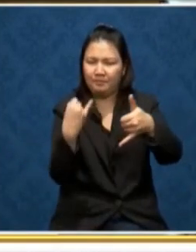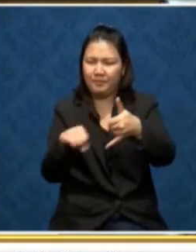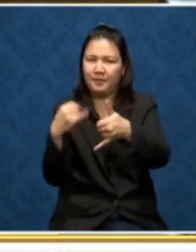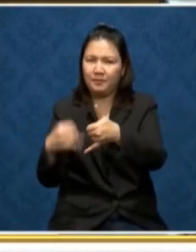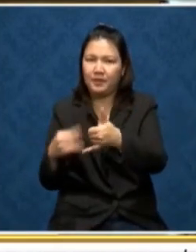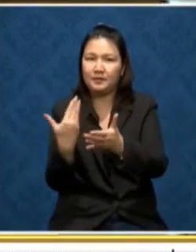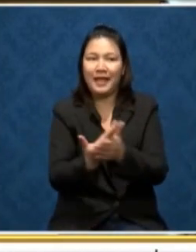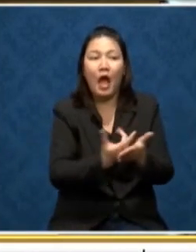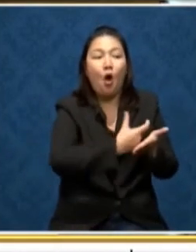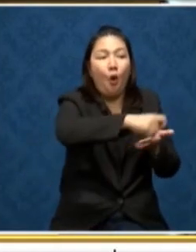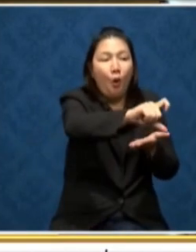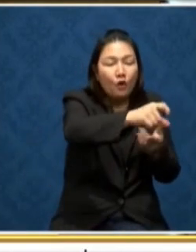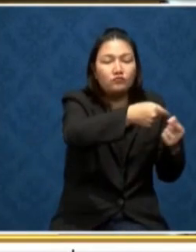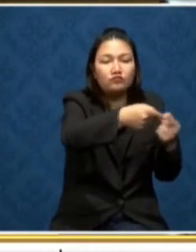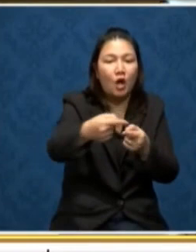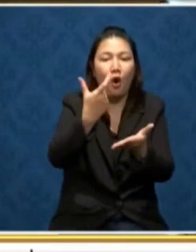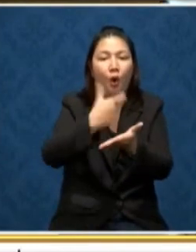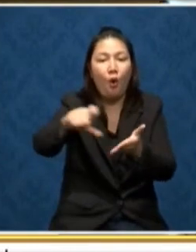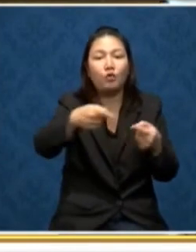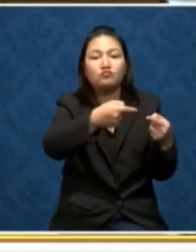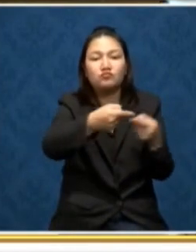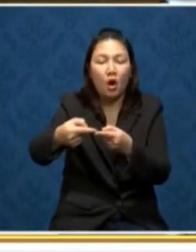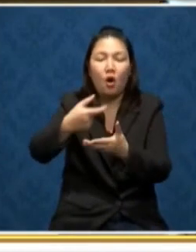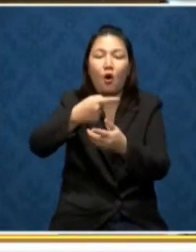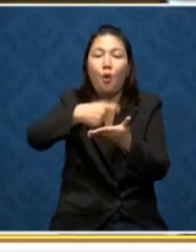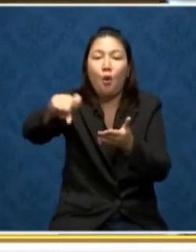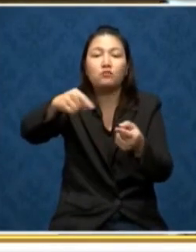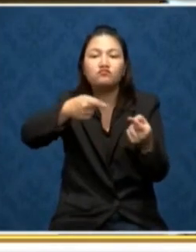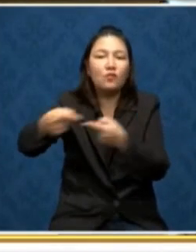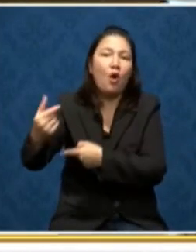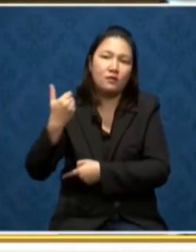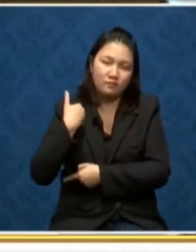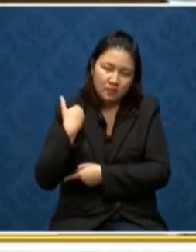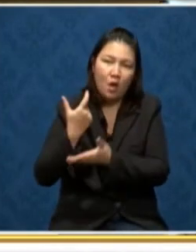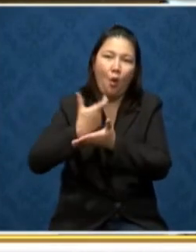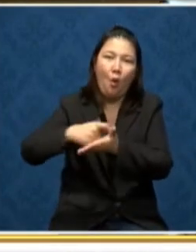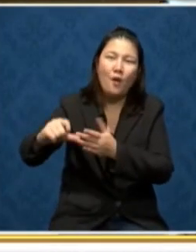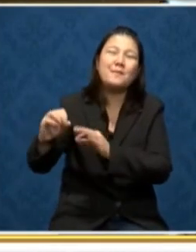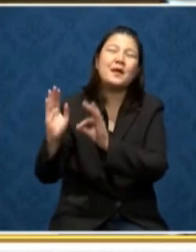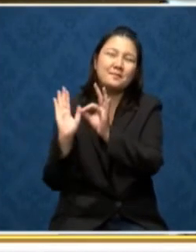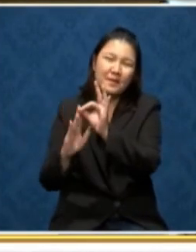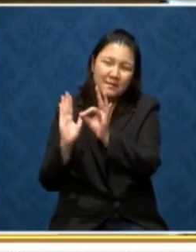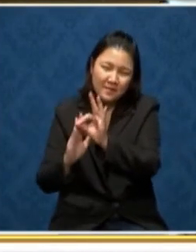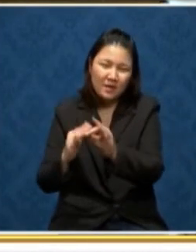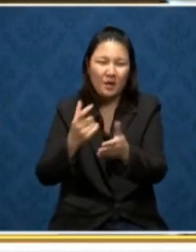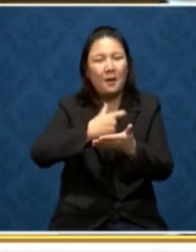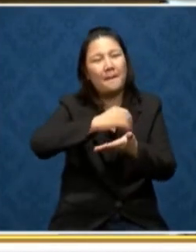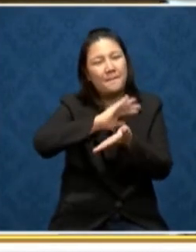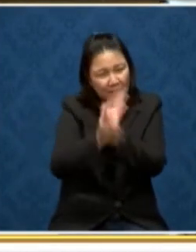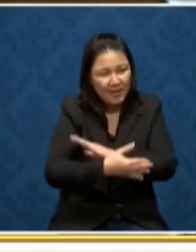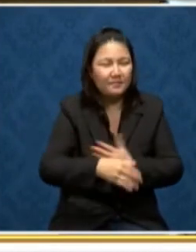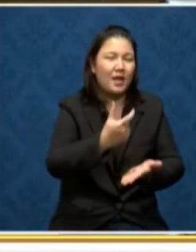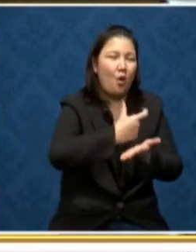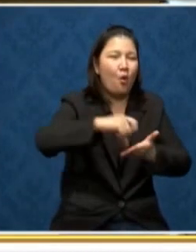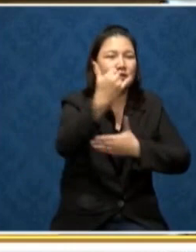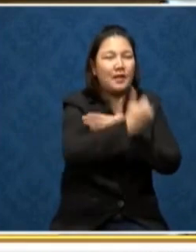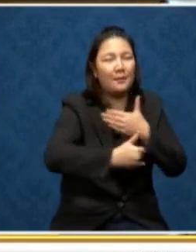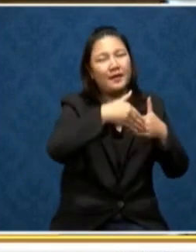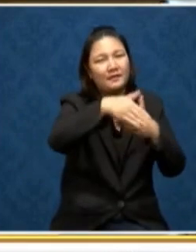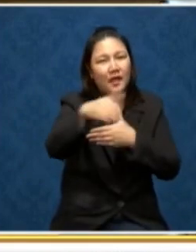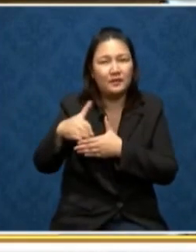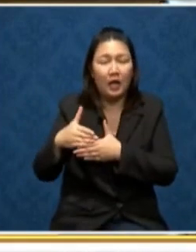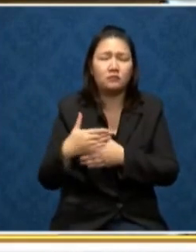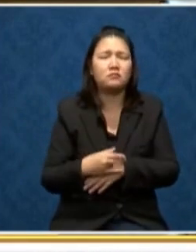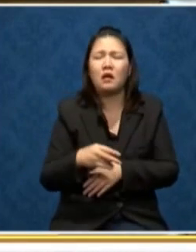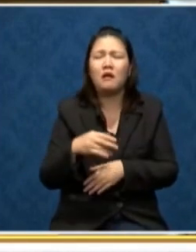โอนเงินไปเป็ท่อๆ ออกไปเป็คลโเกรนซี่ ออกไปต่างประเทศเราจะตามคืนเงิเห่านี้ได้อย่างไร6